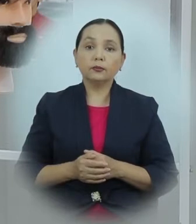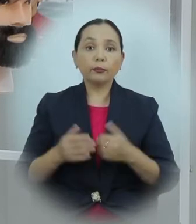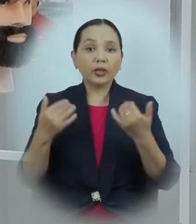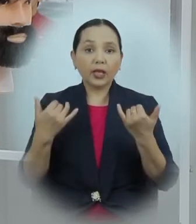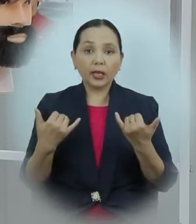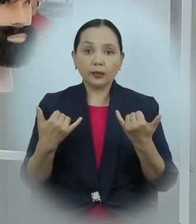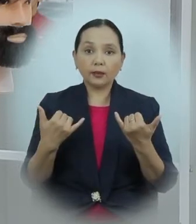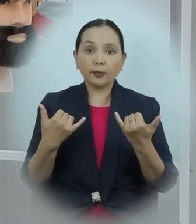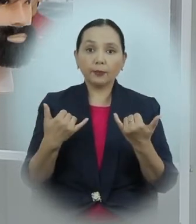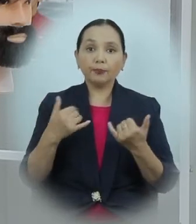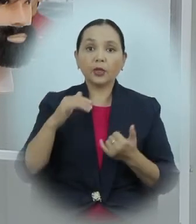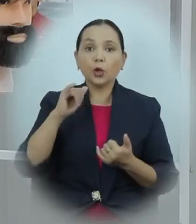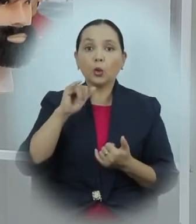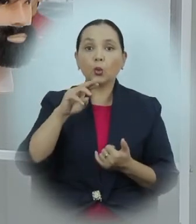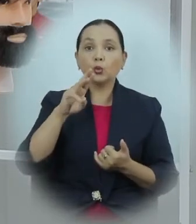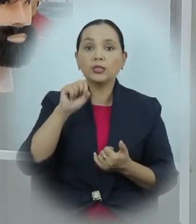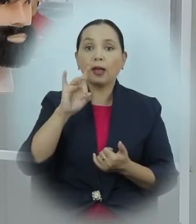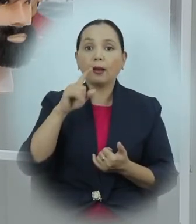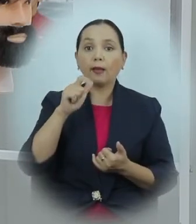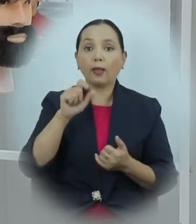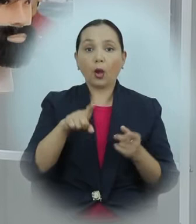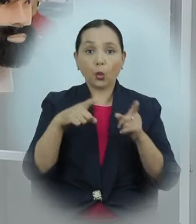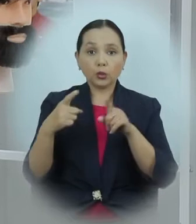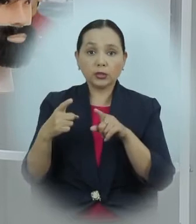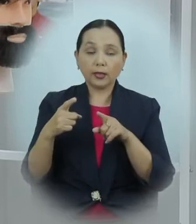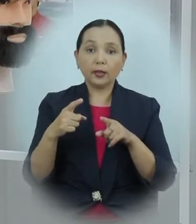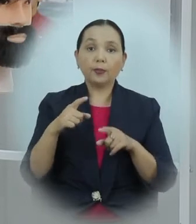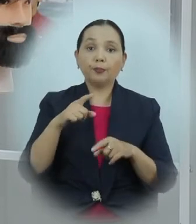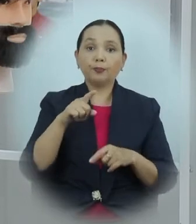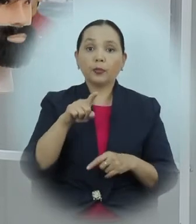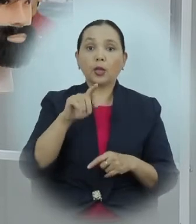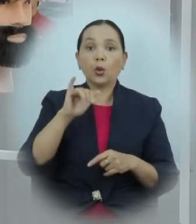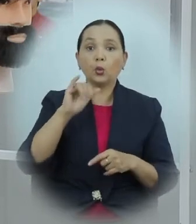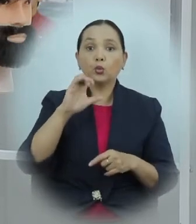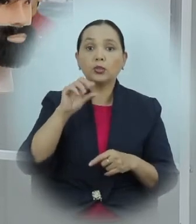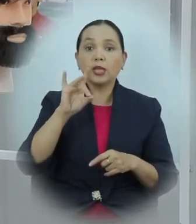Endi ustaraga o'tsak, ustaramizda ham